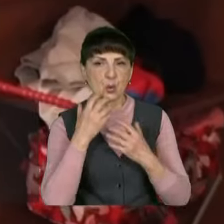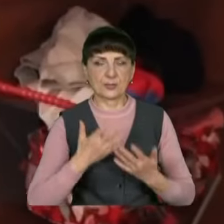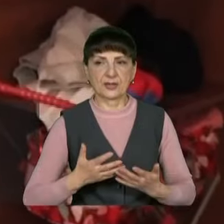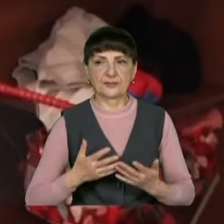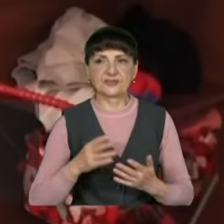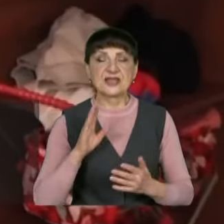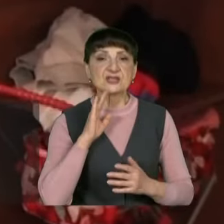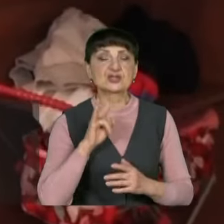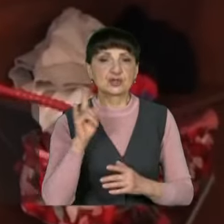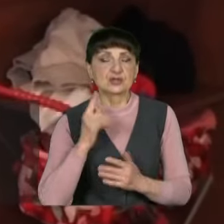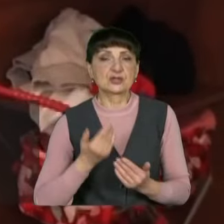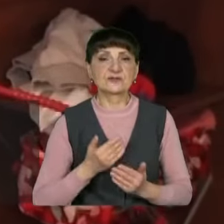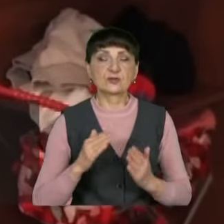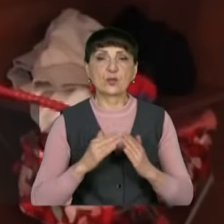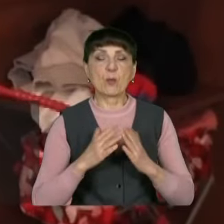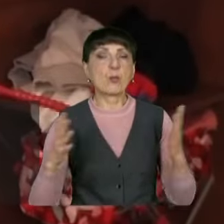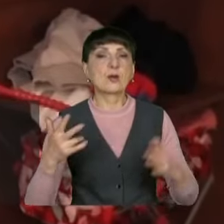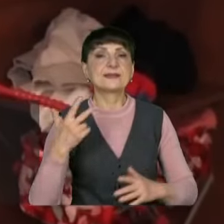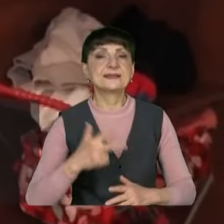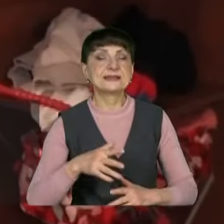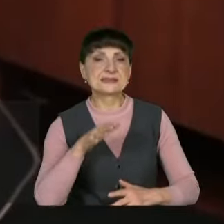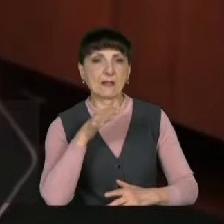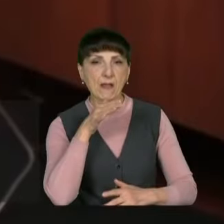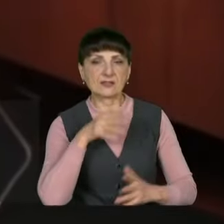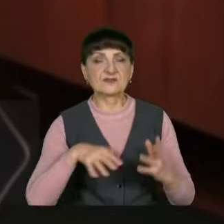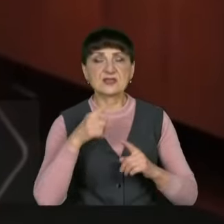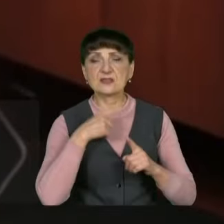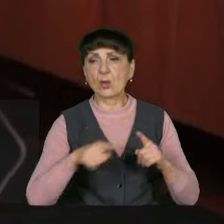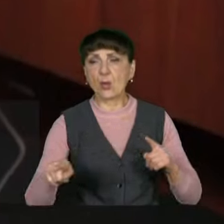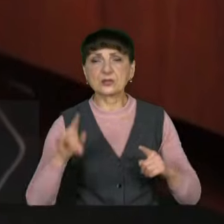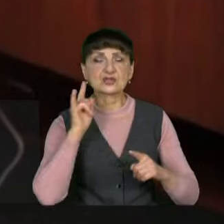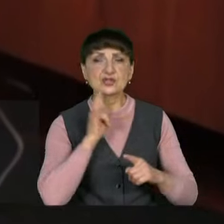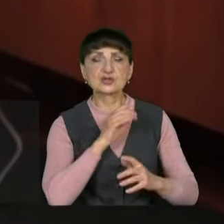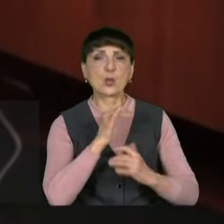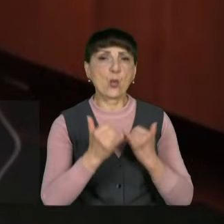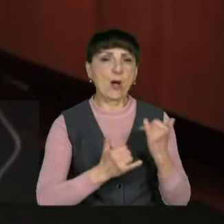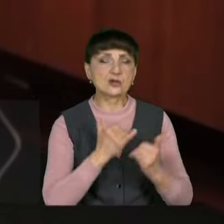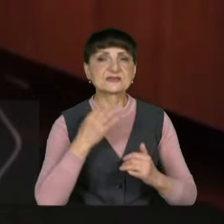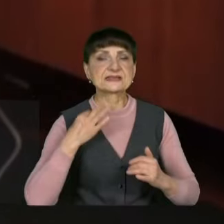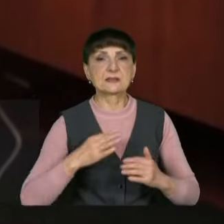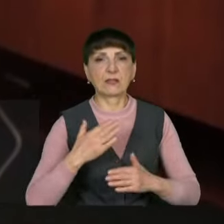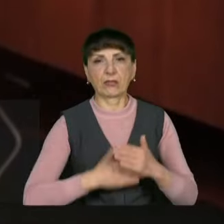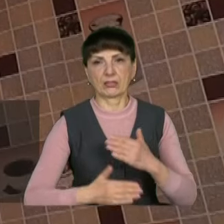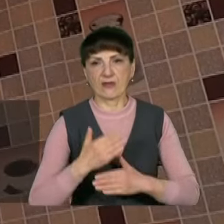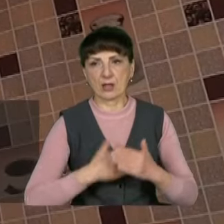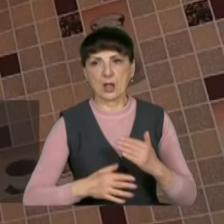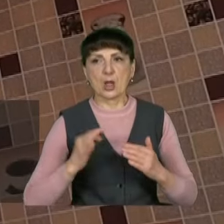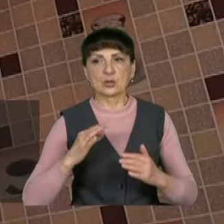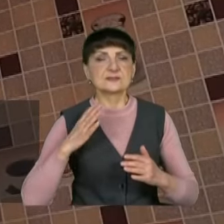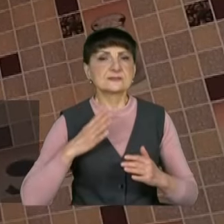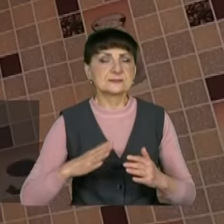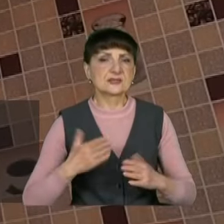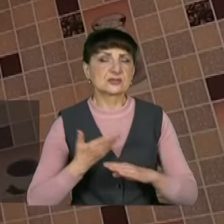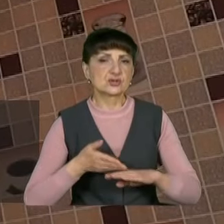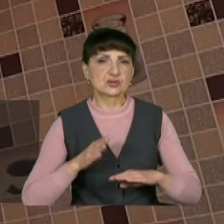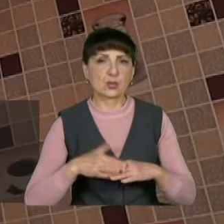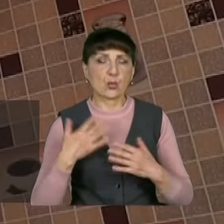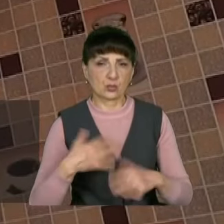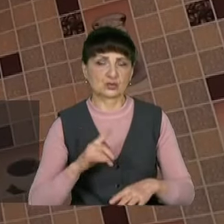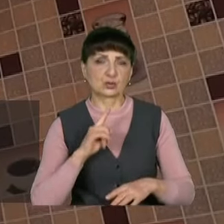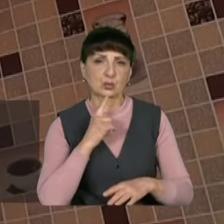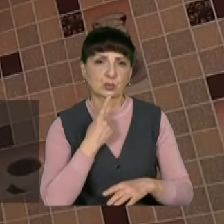Сауле Шаимова живет в этом доме больше 30 лет. Все эти годы женщина ухаживает за сыном-инвалидом. Однако справляться с нелегкой ношей становится